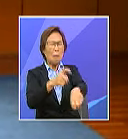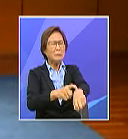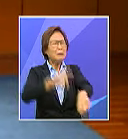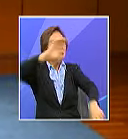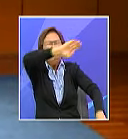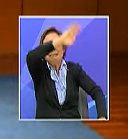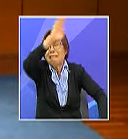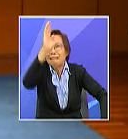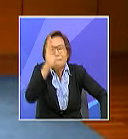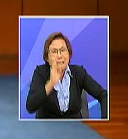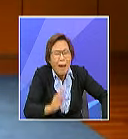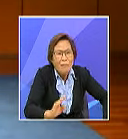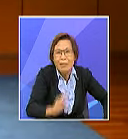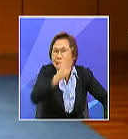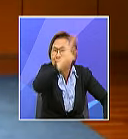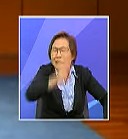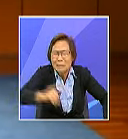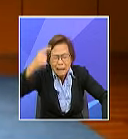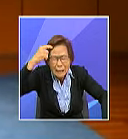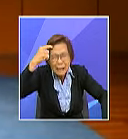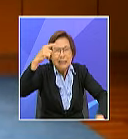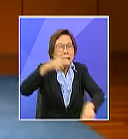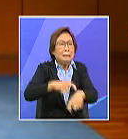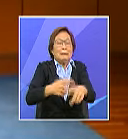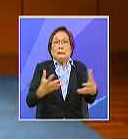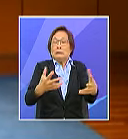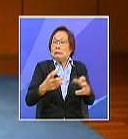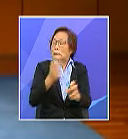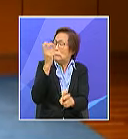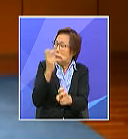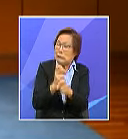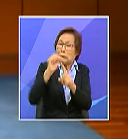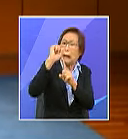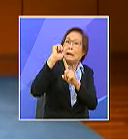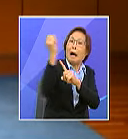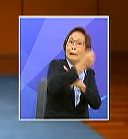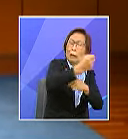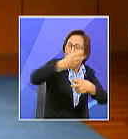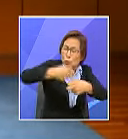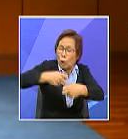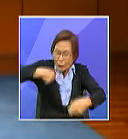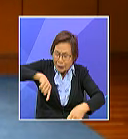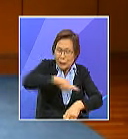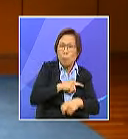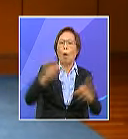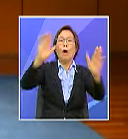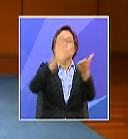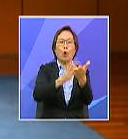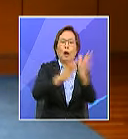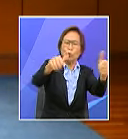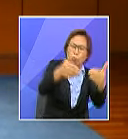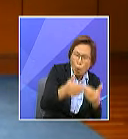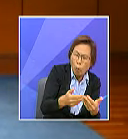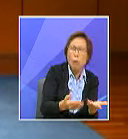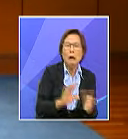yang tidak pernah kita jangkau dalam karyanya amat mencabar walaupun kita terpaksa menutup sekolah